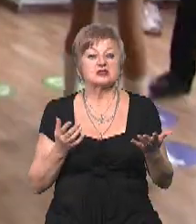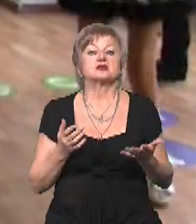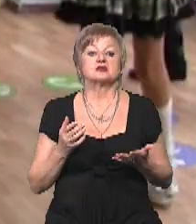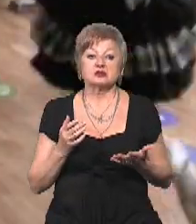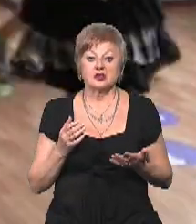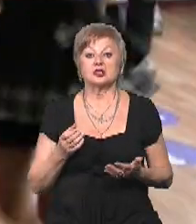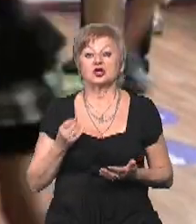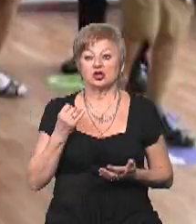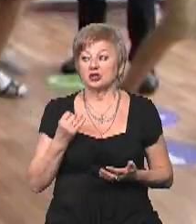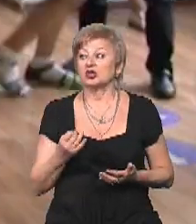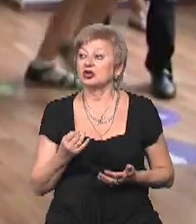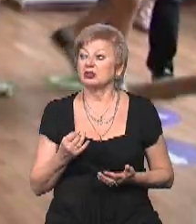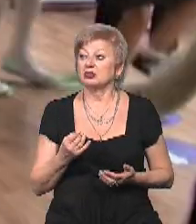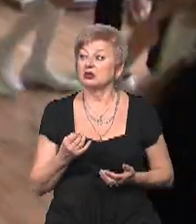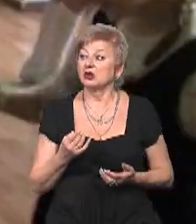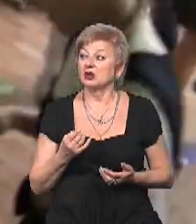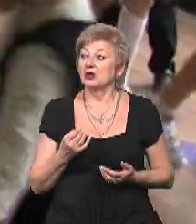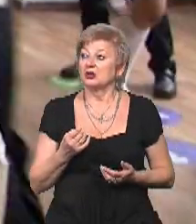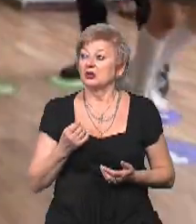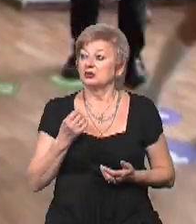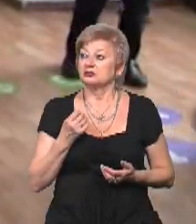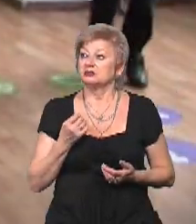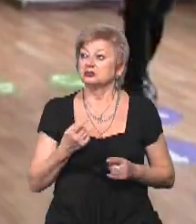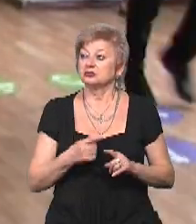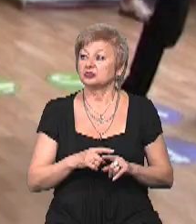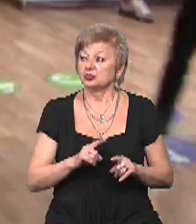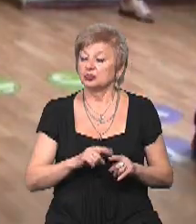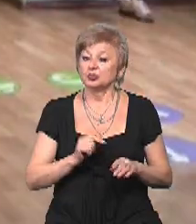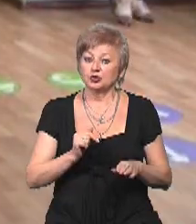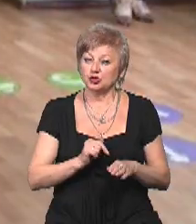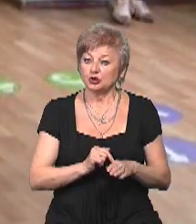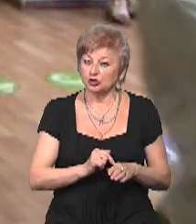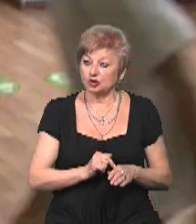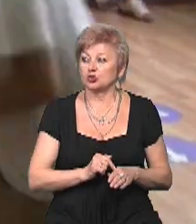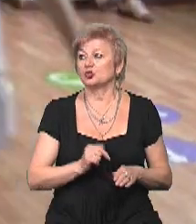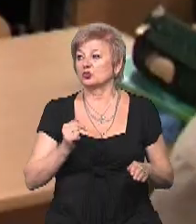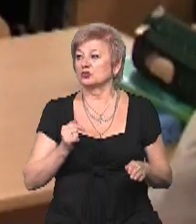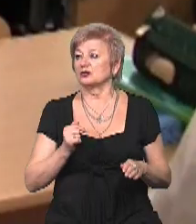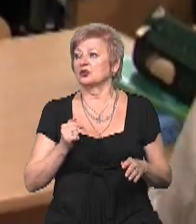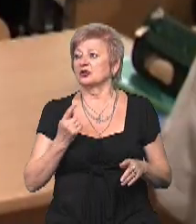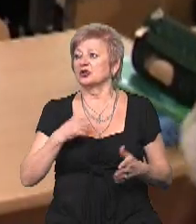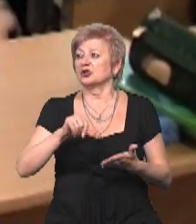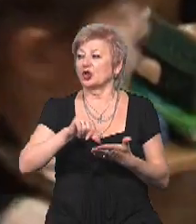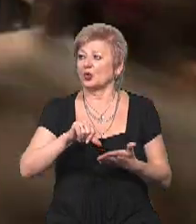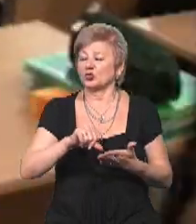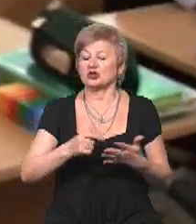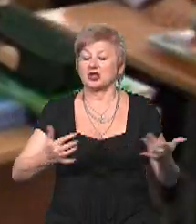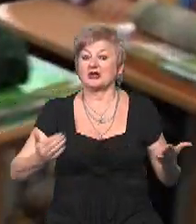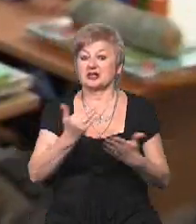вони ініціюють свої ідеї, і ми це відчуваємо на спільних проєктах, на участі в грантових